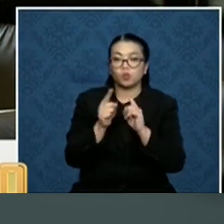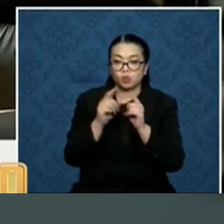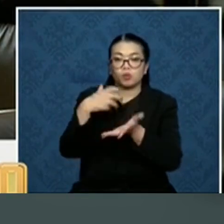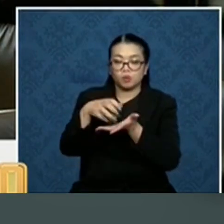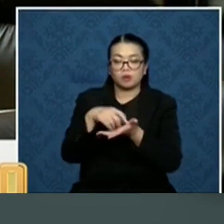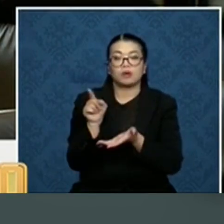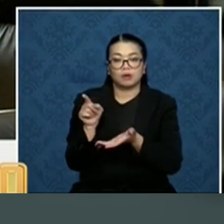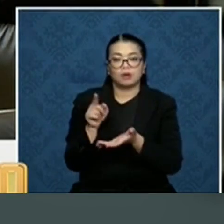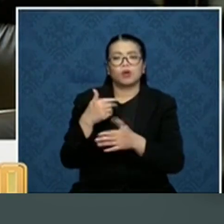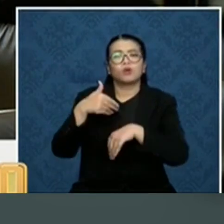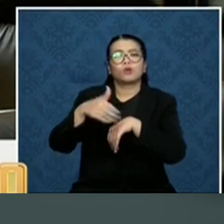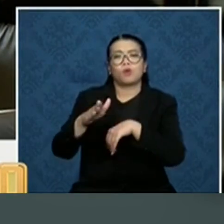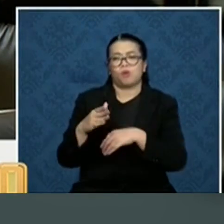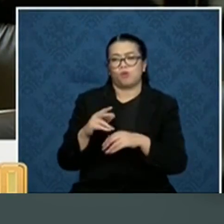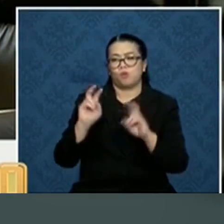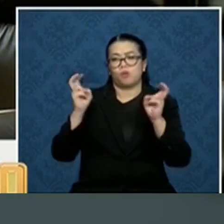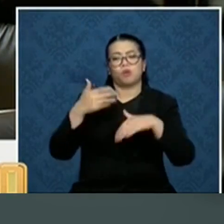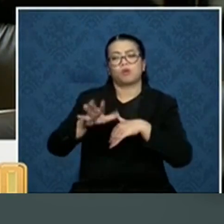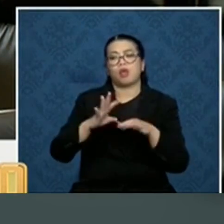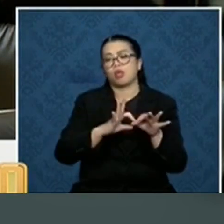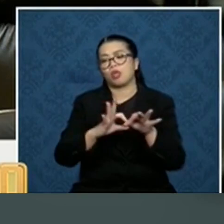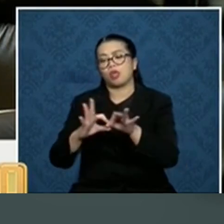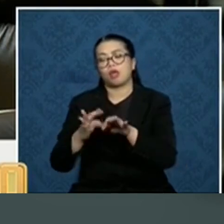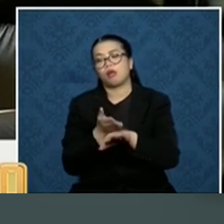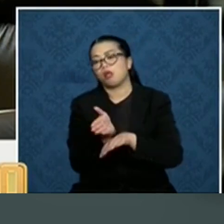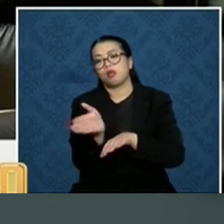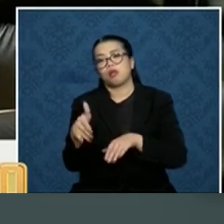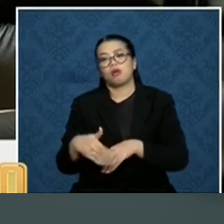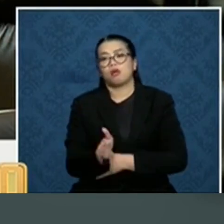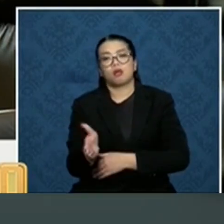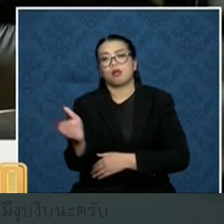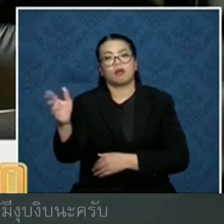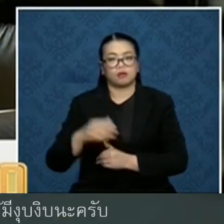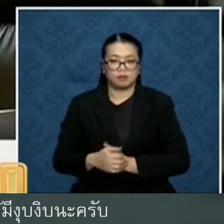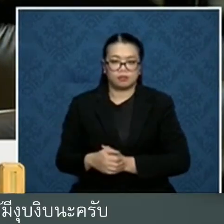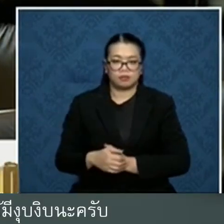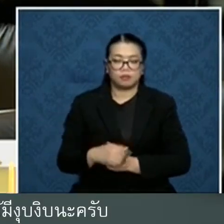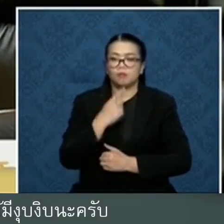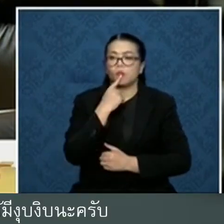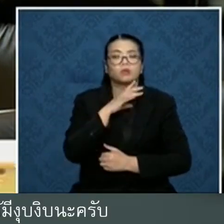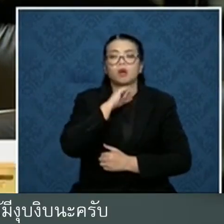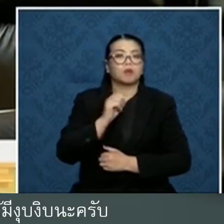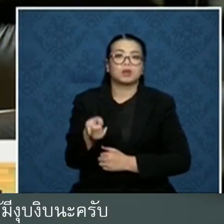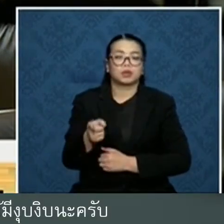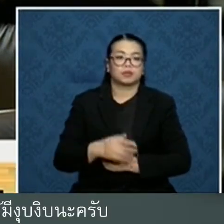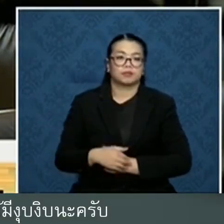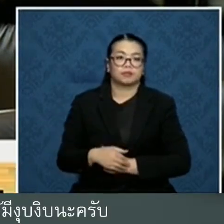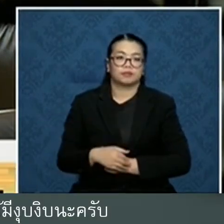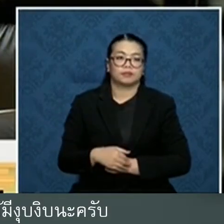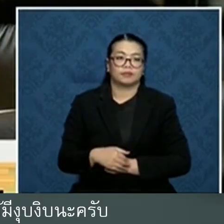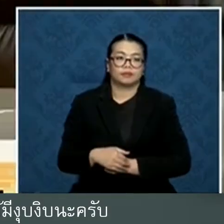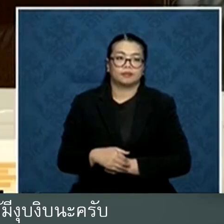มันเป็นเรื่องนอกประเด็นแล้วกำลังลากออกไปนอกประเด็นก็สไตล์เก่าๆเหมือนเดิมนะครับแต่ผมไม่เห็นด้วย